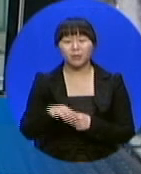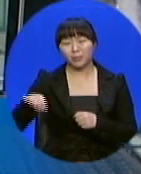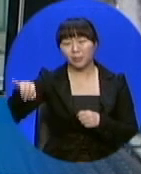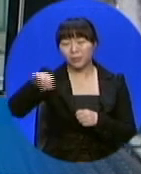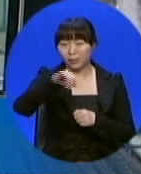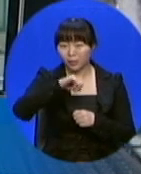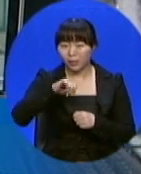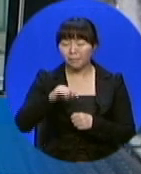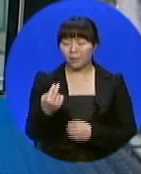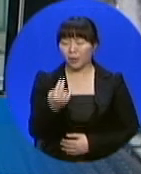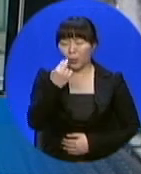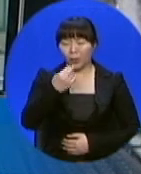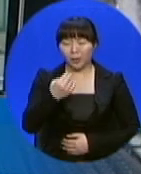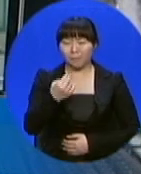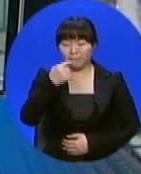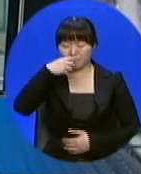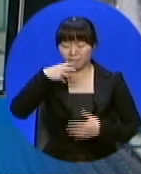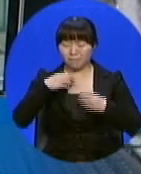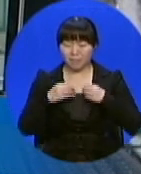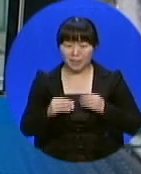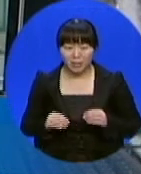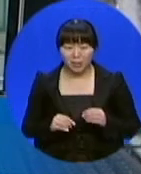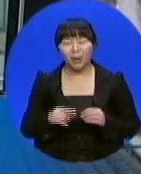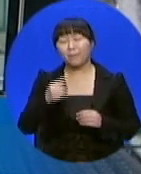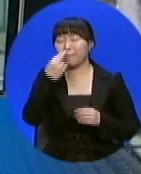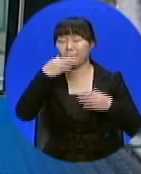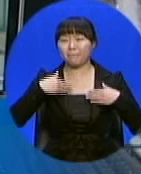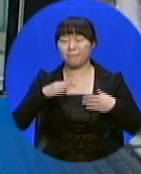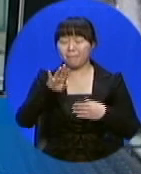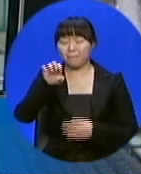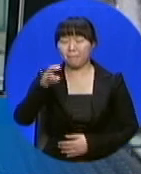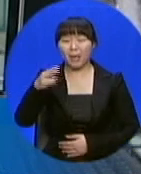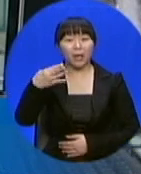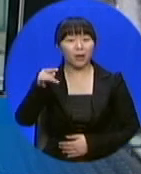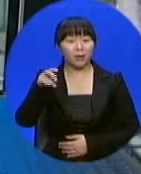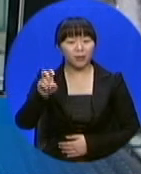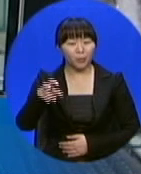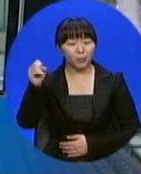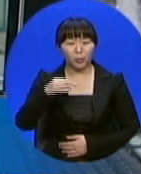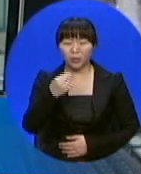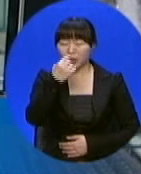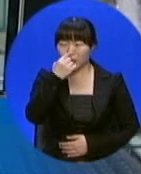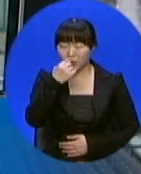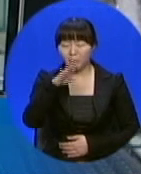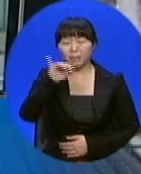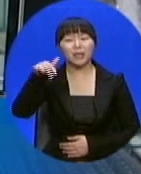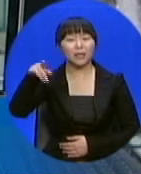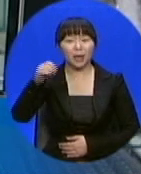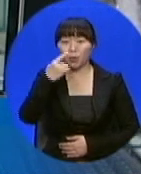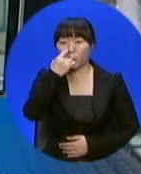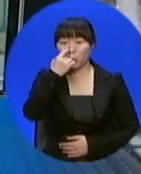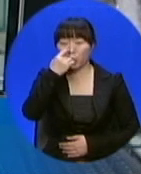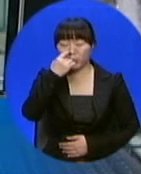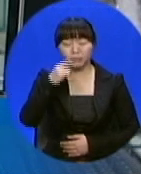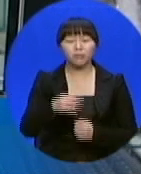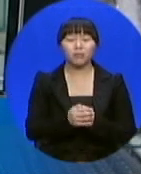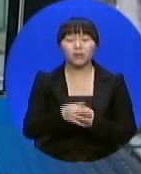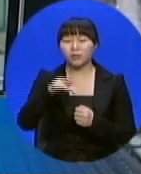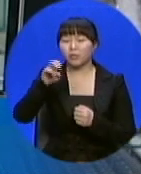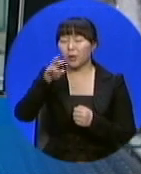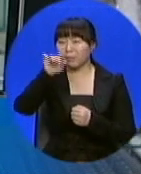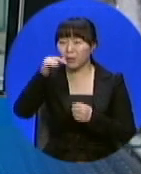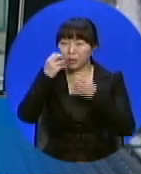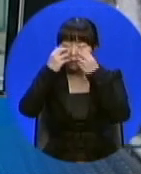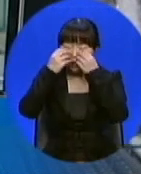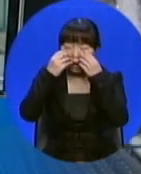이제 호흡기 점막에 부착을 하게 되면서 이제 폐렴이라든지 기관지역 그리고 이제 비강 이제 코 안에 있는 점막에 부착이